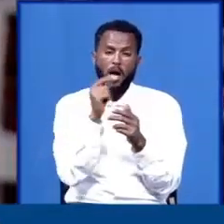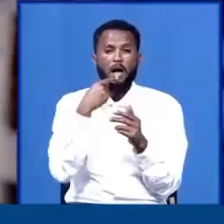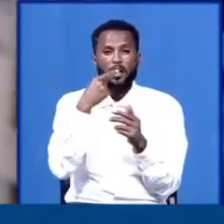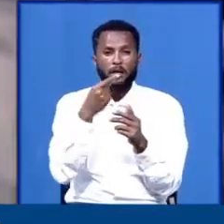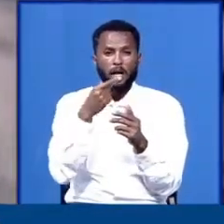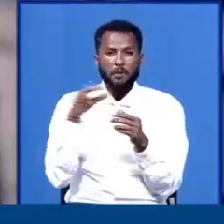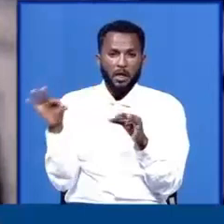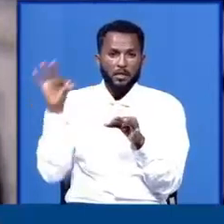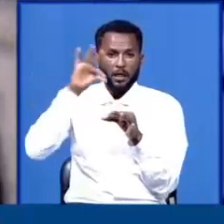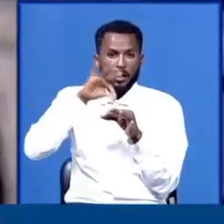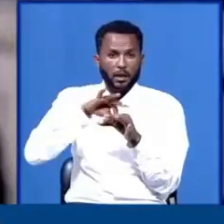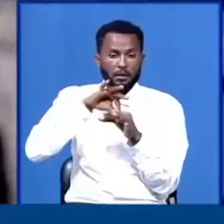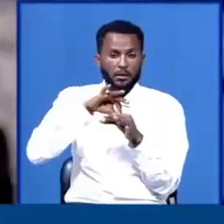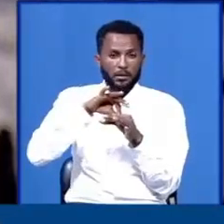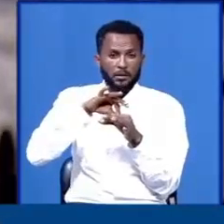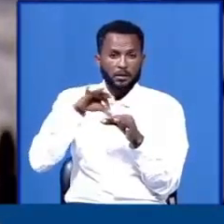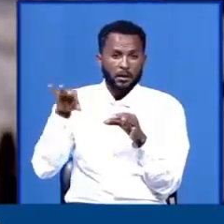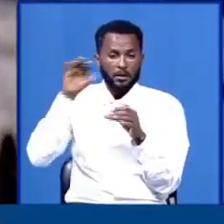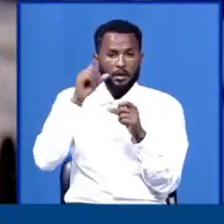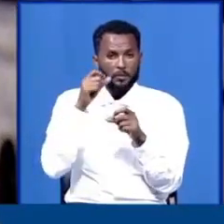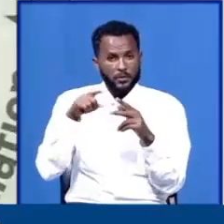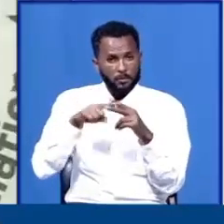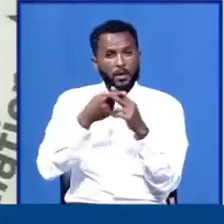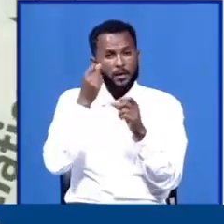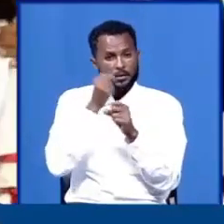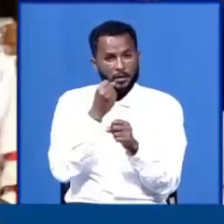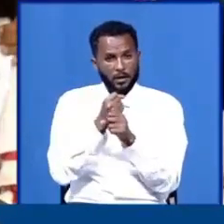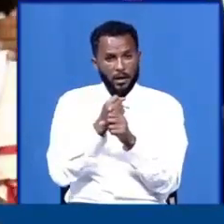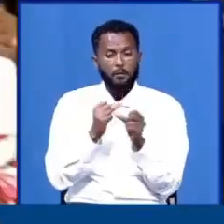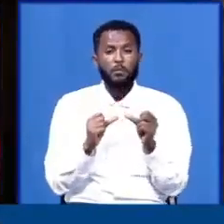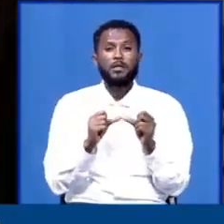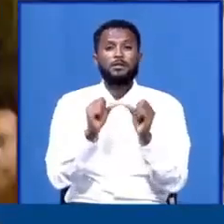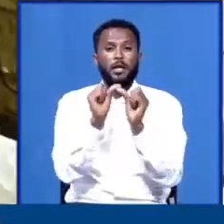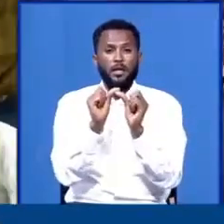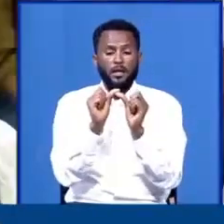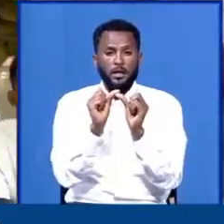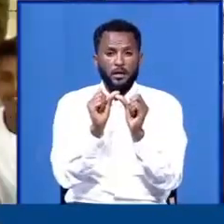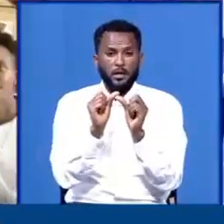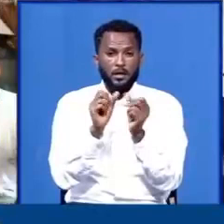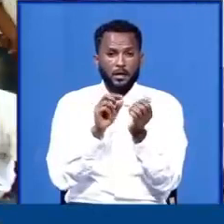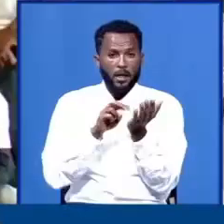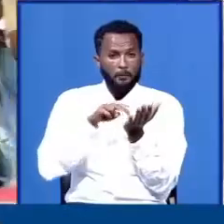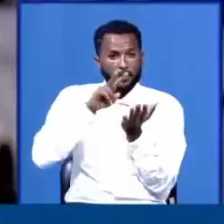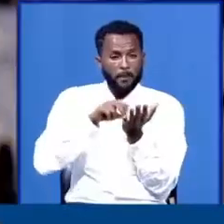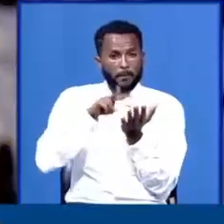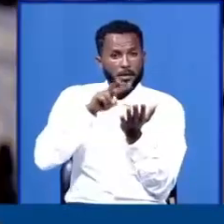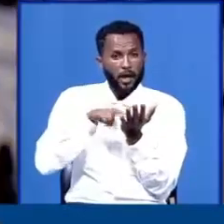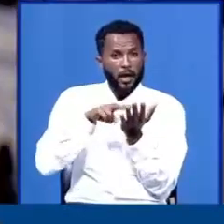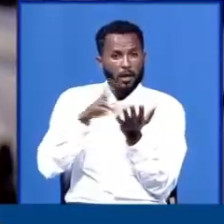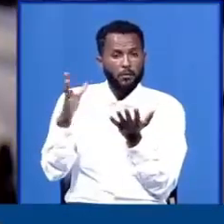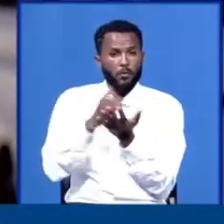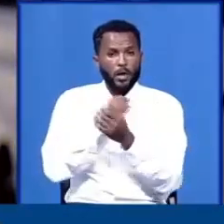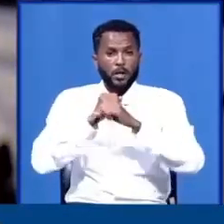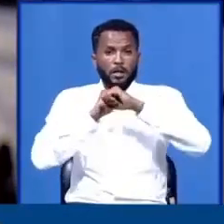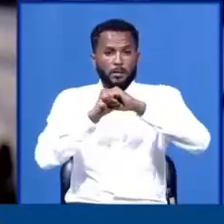ተኽሊ ተኸላ ኣብ ፈልሲ ኢና ናይ መጀመርያ ስራሕና ሰሪሕና። ካብኡ ቀፂሉ እውን ኣብ ናይ ኣንበጣ ዕስለ ወራር ንኑ